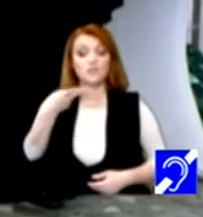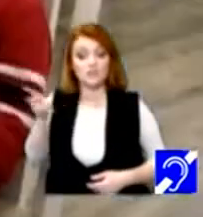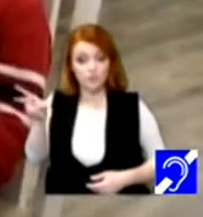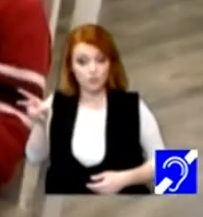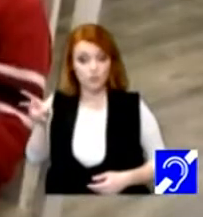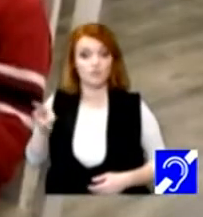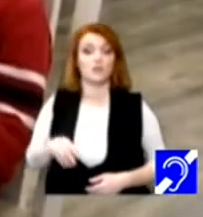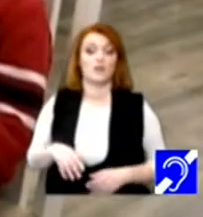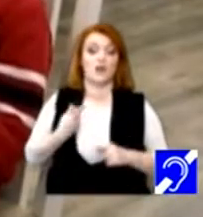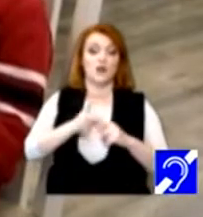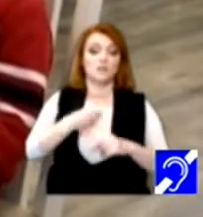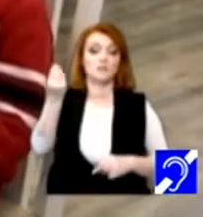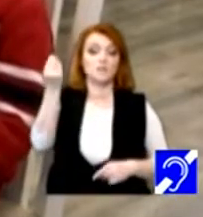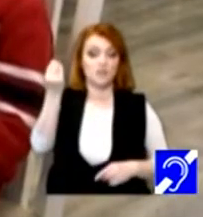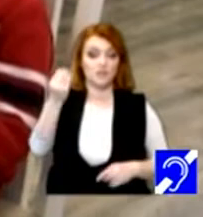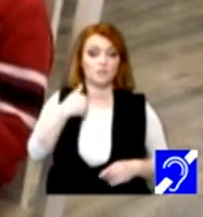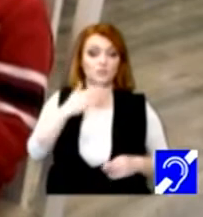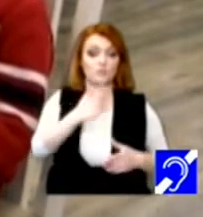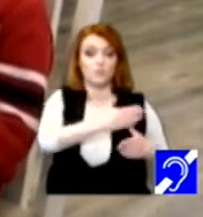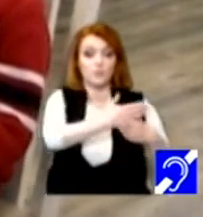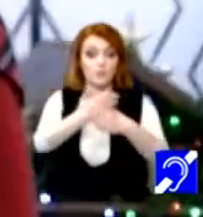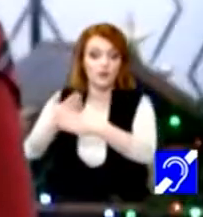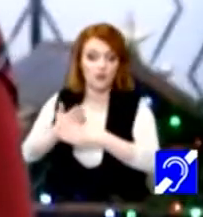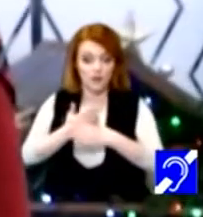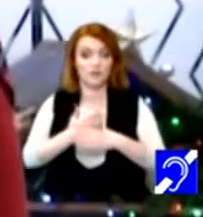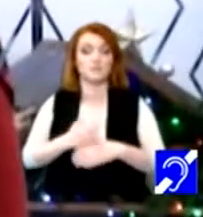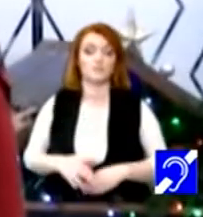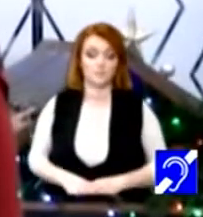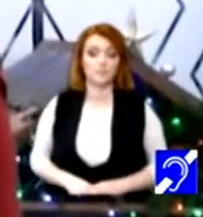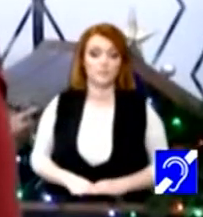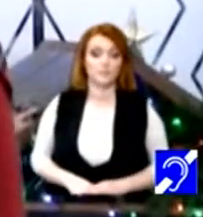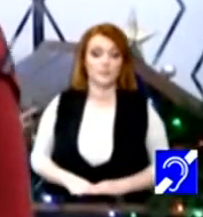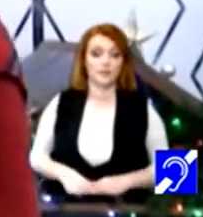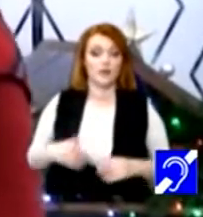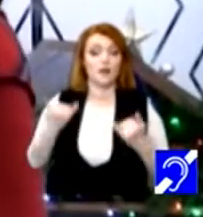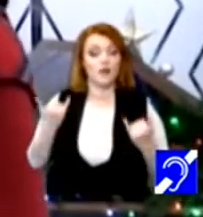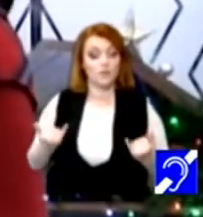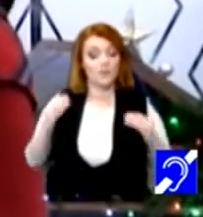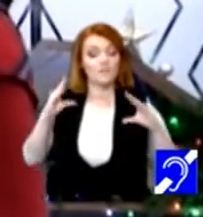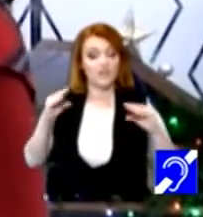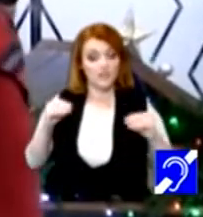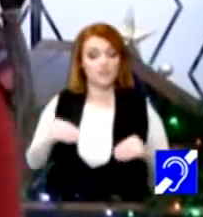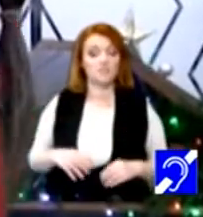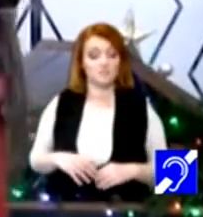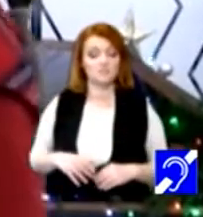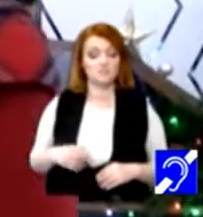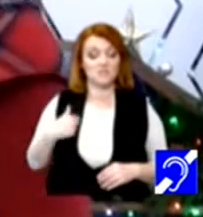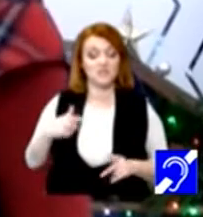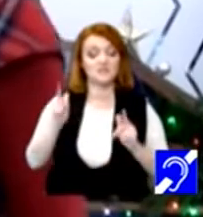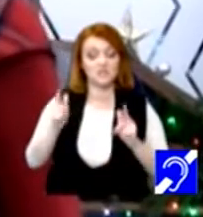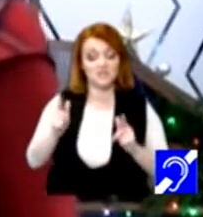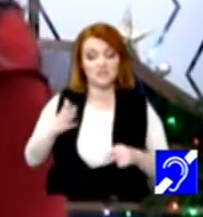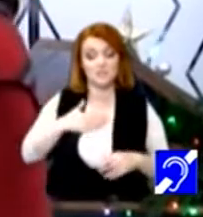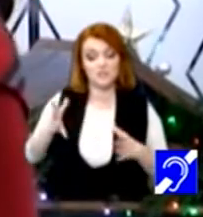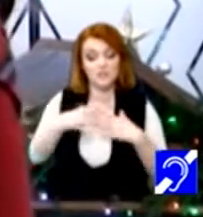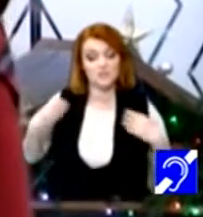avem în grijă cu toții pentru că sunt copiii noștri. În această seară, cu plăcere, am acceptat familia să, cu familia împreună